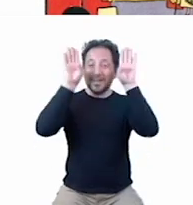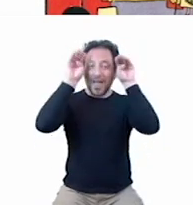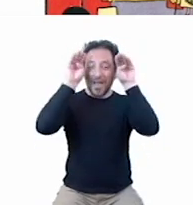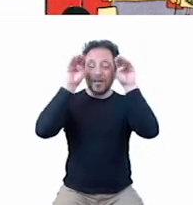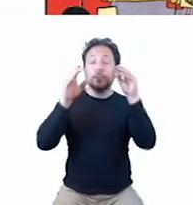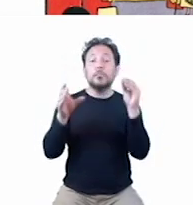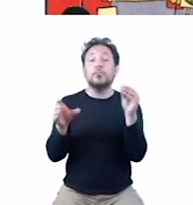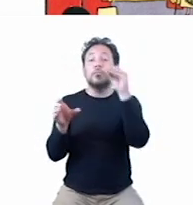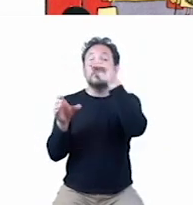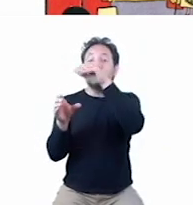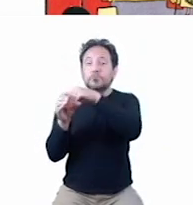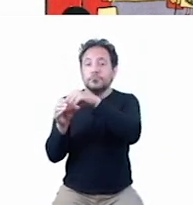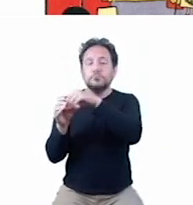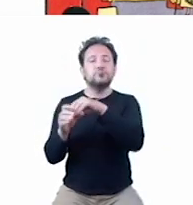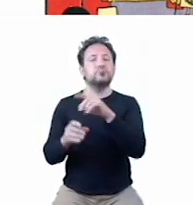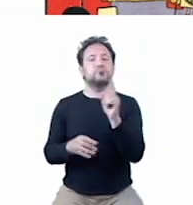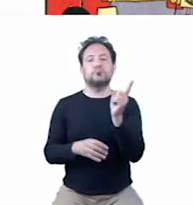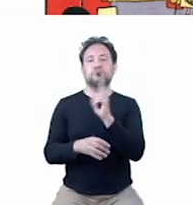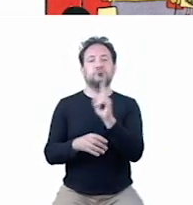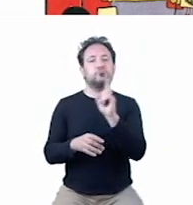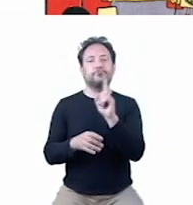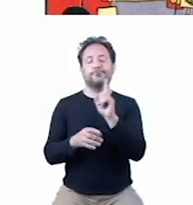casa dei due piccoli mostri.